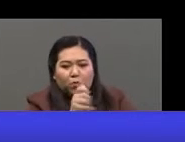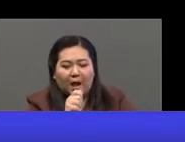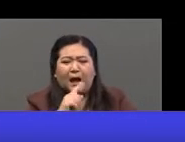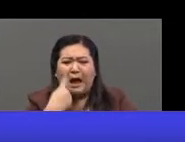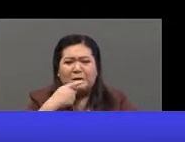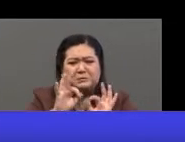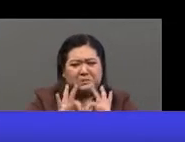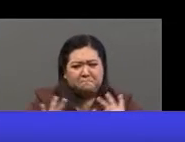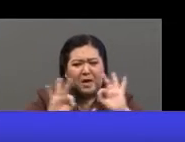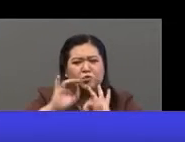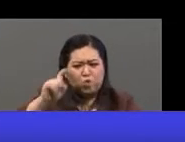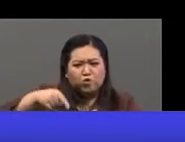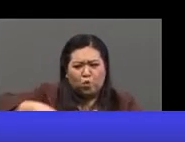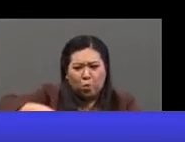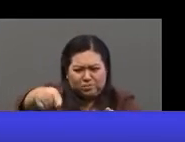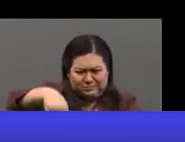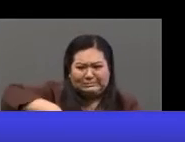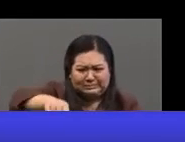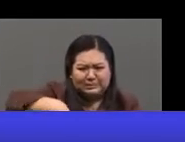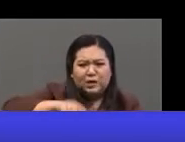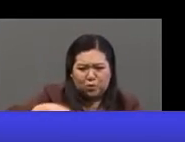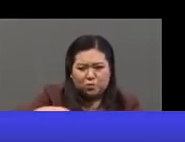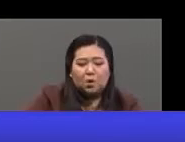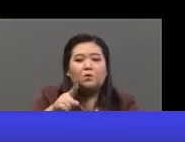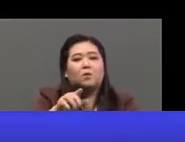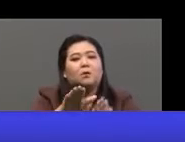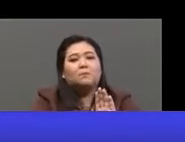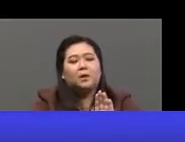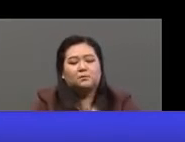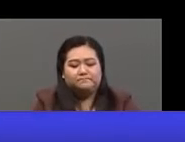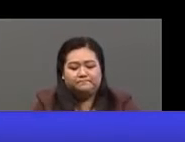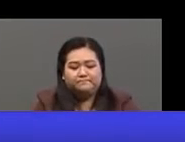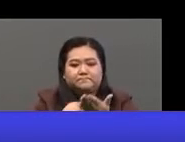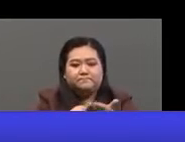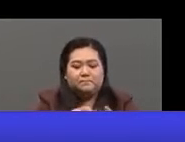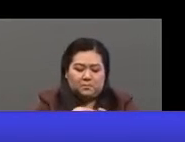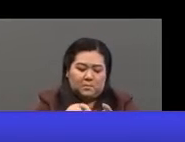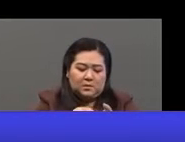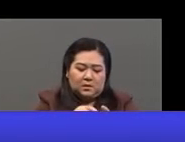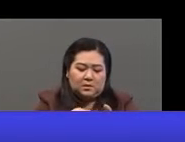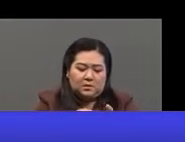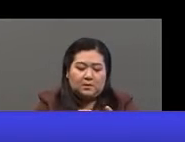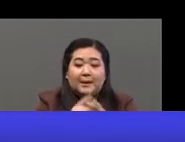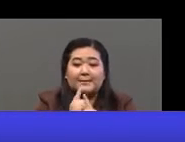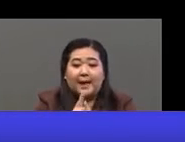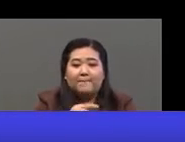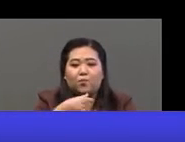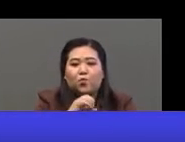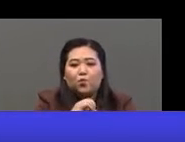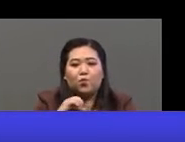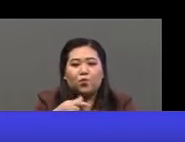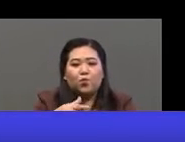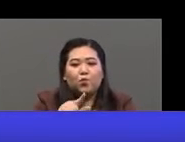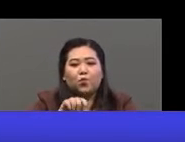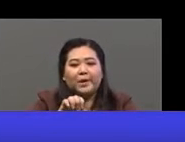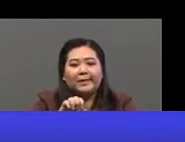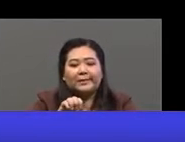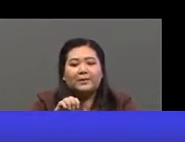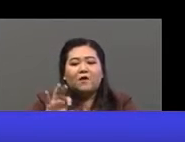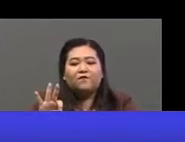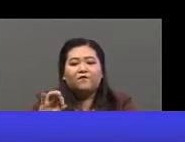มีการสะกงสแกน QR Codeมีแบบฟอร์มใครอยู่แบบไหนอาคารโรงแรมที่พักอาศัยบ้านเรือนก็ต้องกรอก